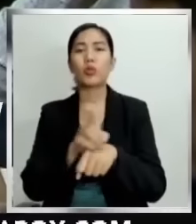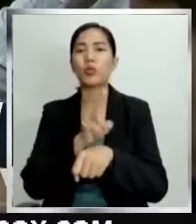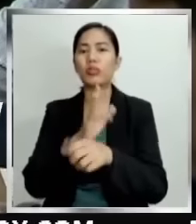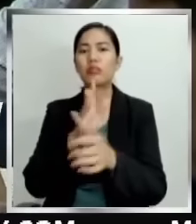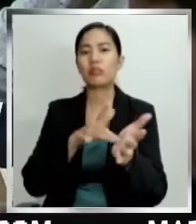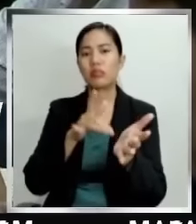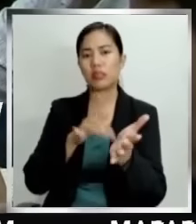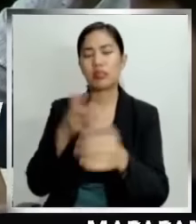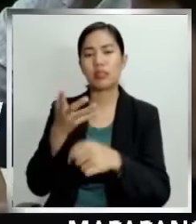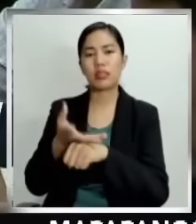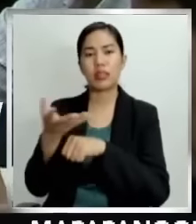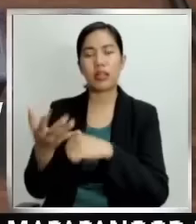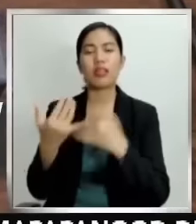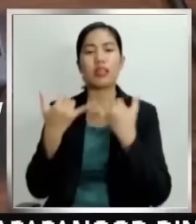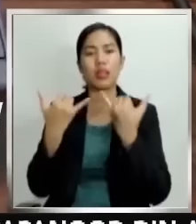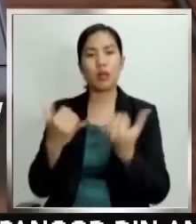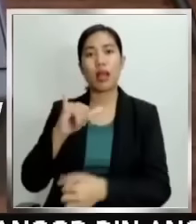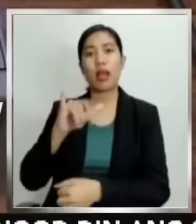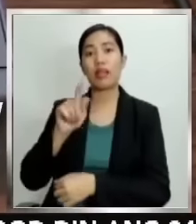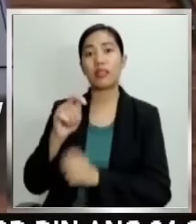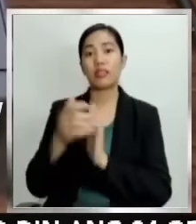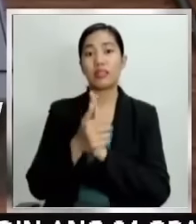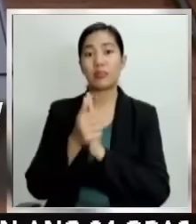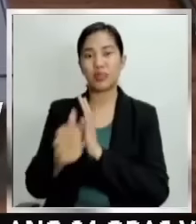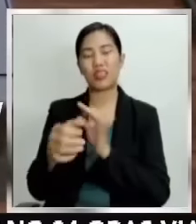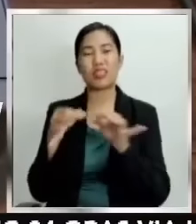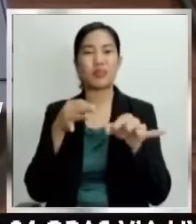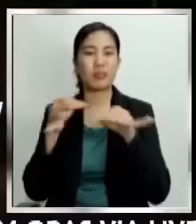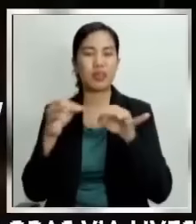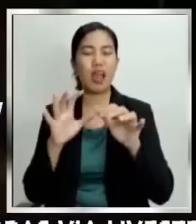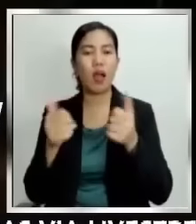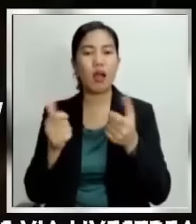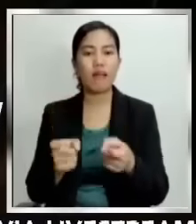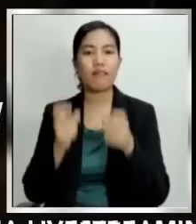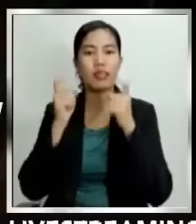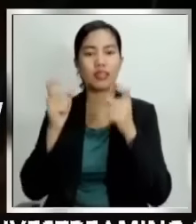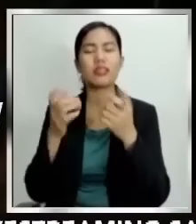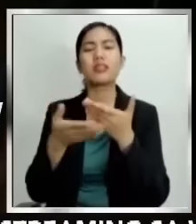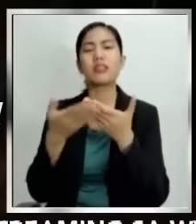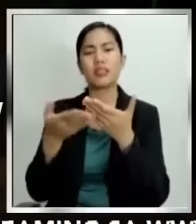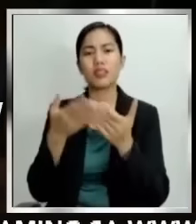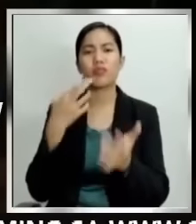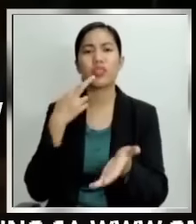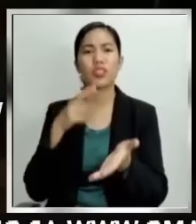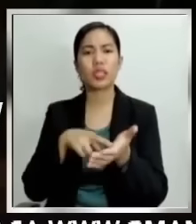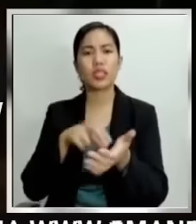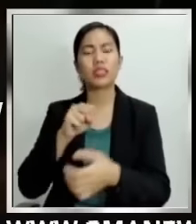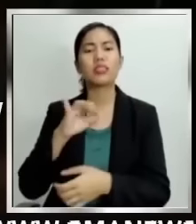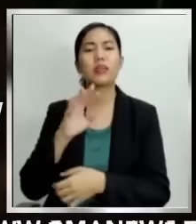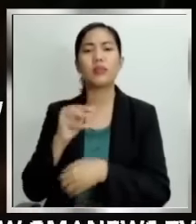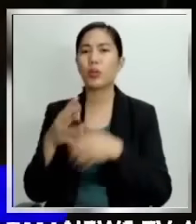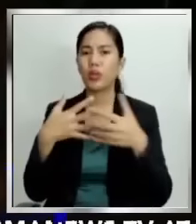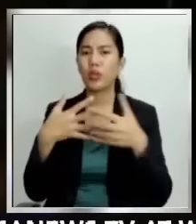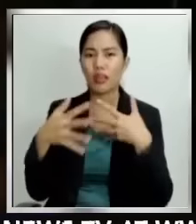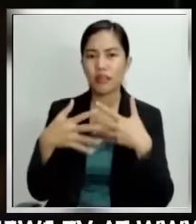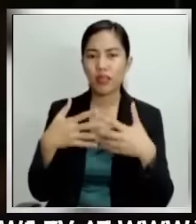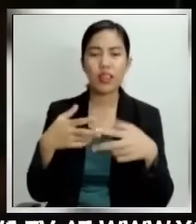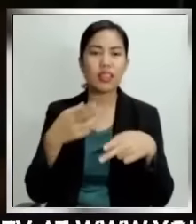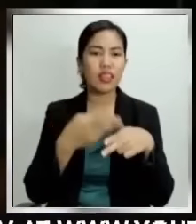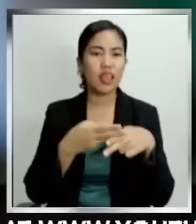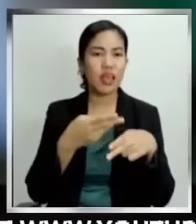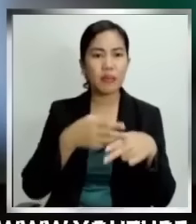expert, ipinakita ng PAOCSI kung gaano kabilis at kadali mag-register ng SIM card kahit pa pangalan ng cartoon character daw